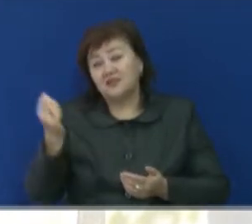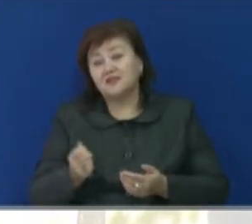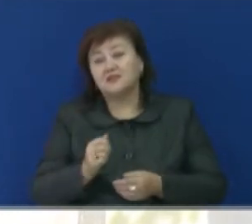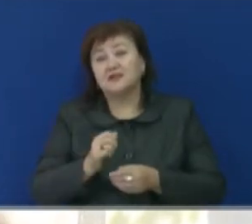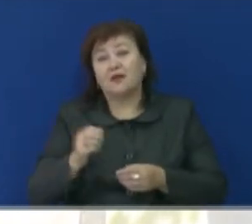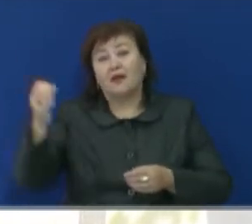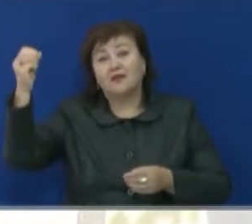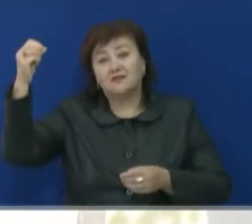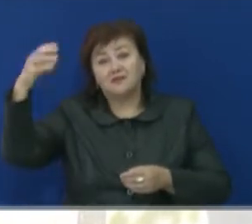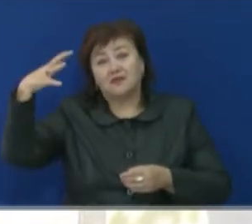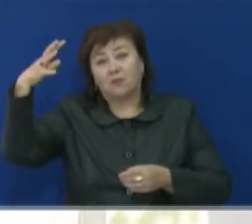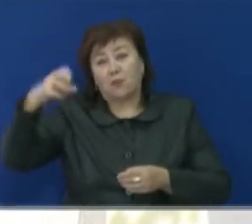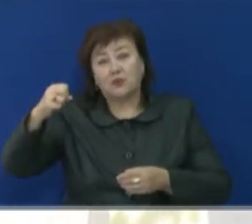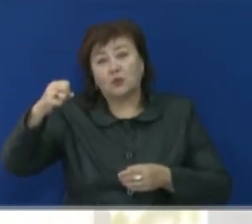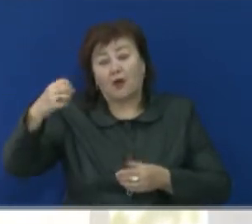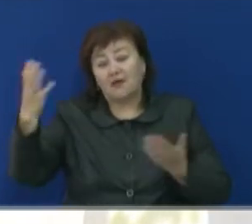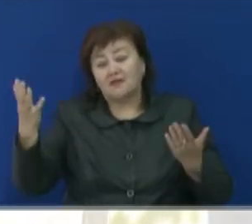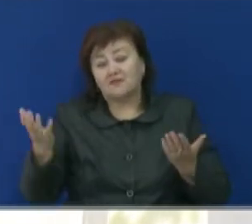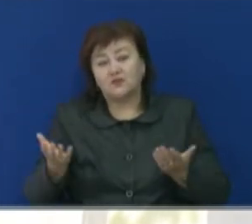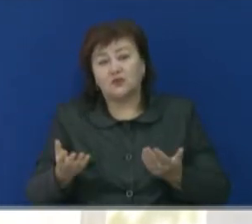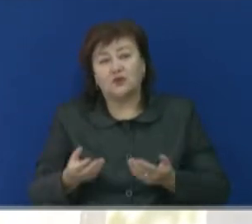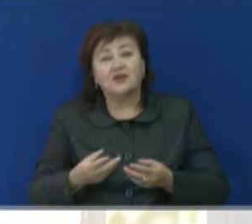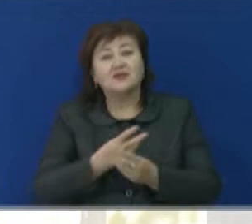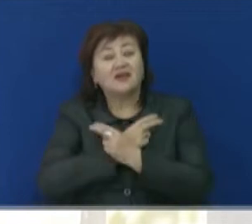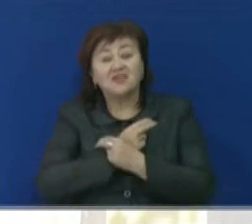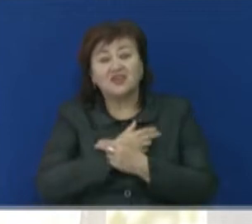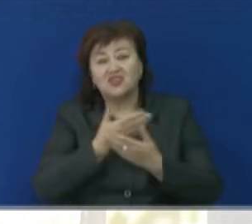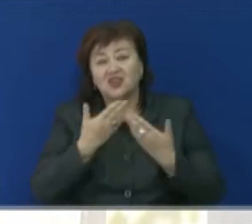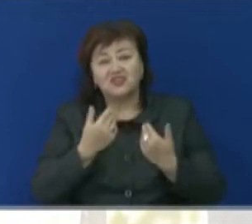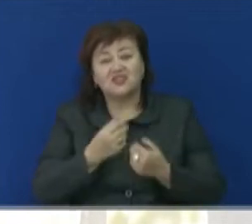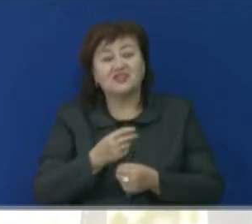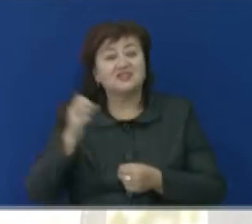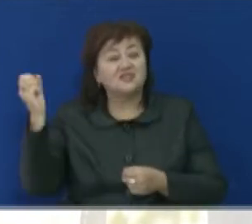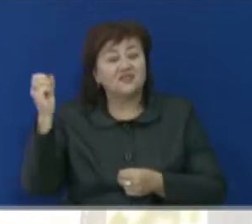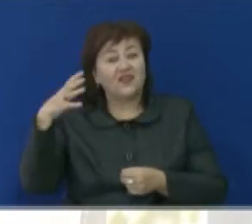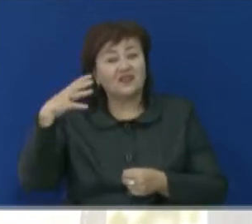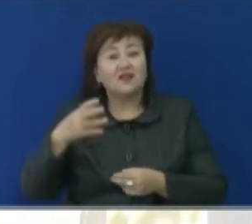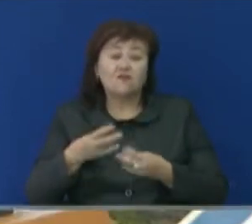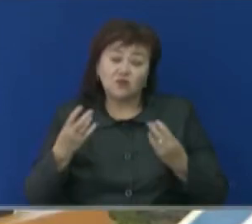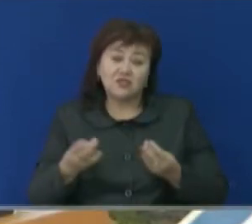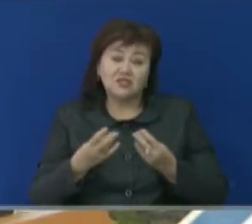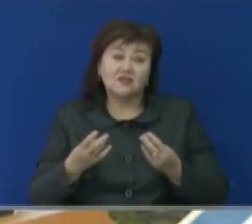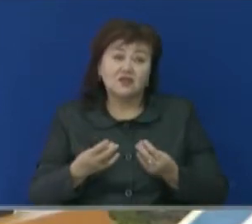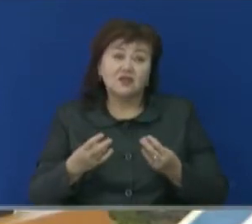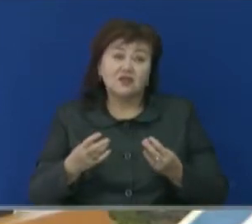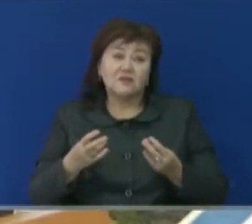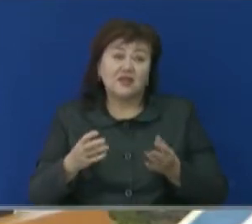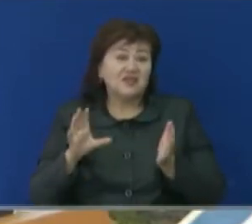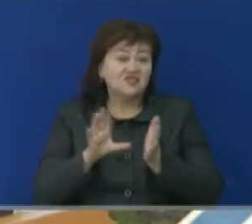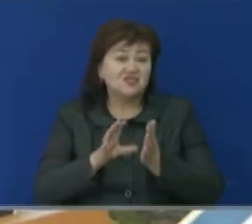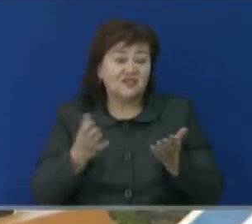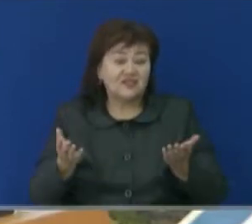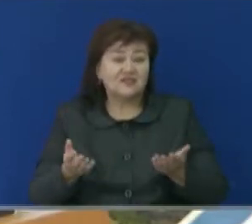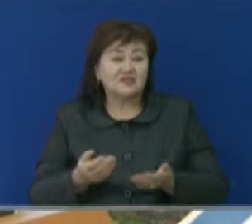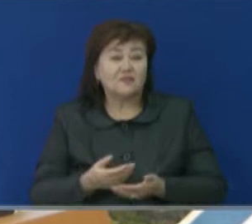Саябаққа жарықтарды орнатып қойды. Ол жерде де дұрыс жарықтандыру берілмейді. Осы мәселелерді шешіп берсеңіздер. По дорогам, как я сказал,